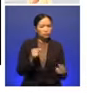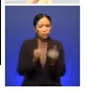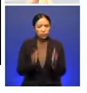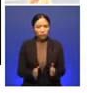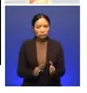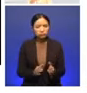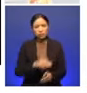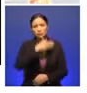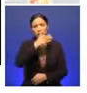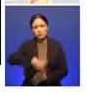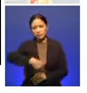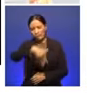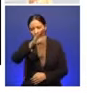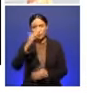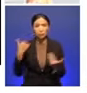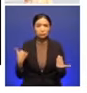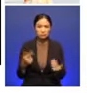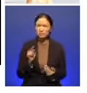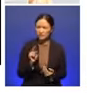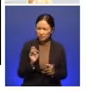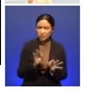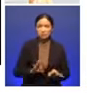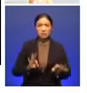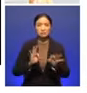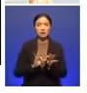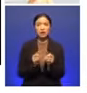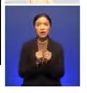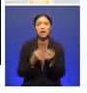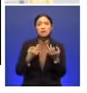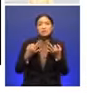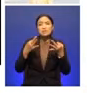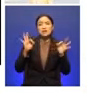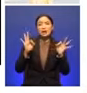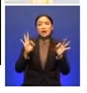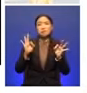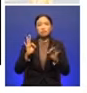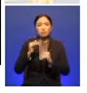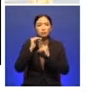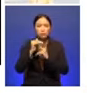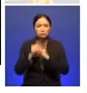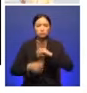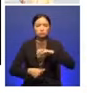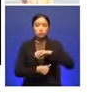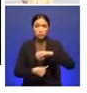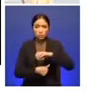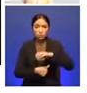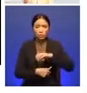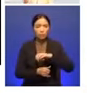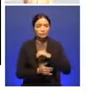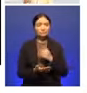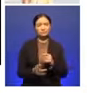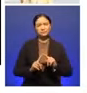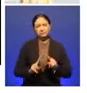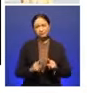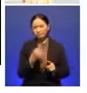มนุษย์ตรงนี้สำคัญมากนะคะมันไม่ใช่แค่จำกัดอิสรภาพไม่ใช่แค่เราไปไหนไม่ได้แต่ว่ามันหมายถึงว่า